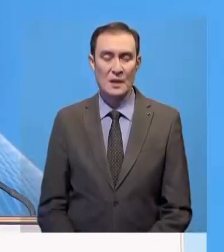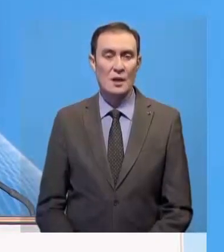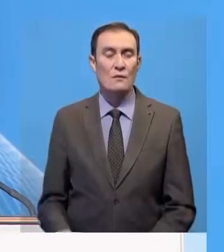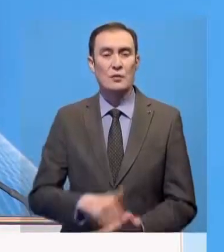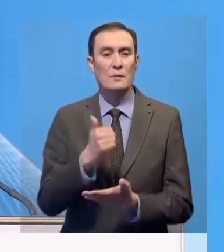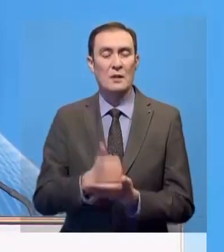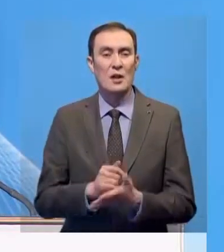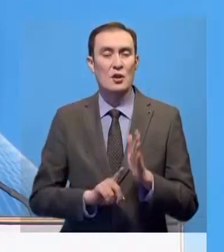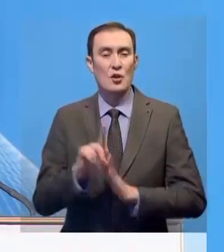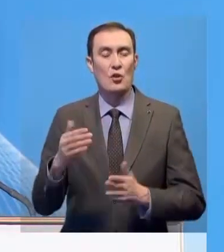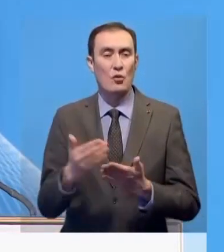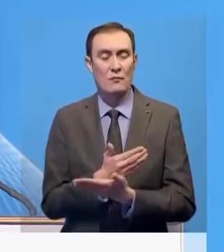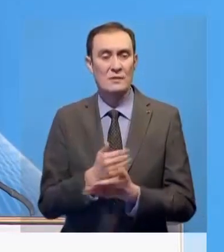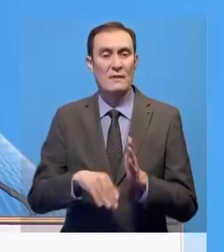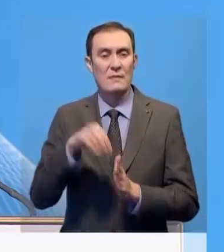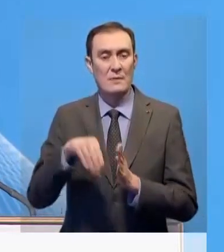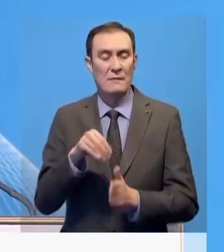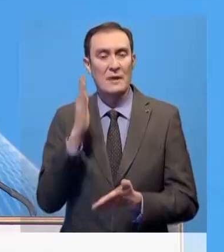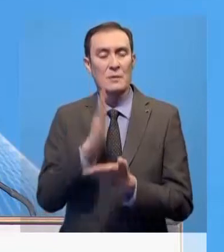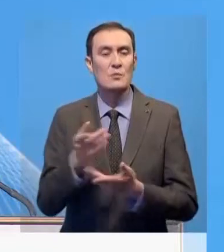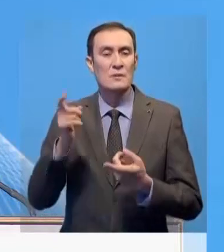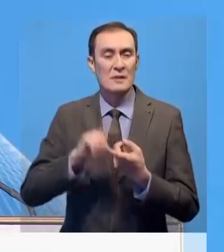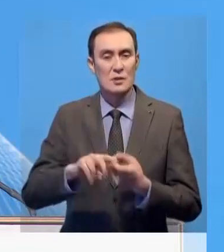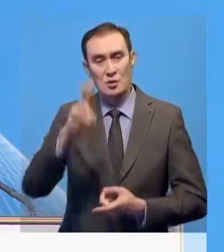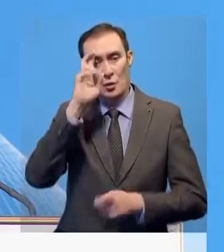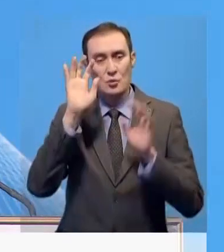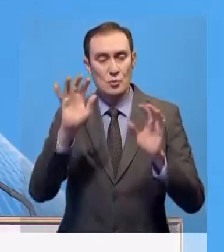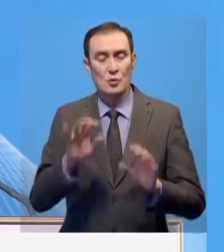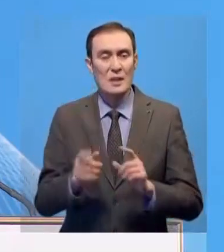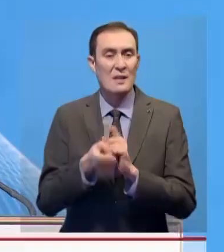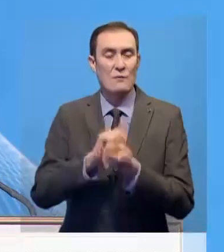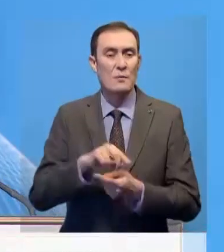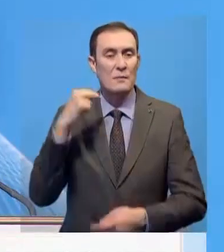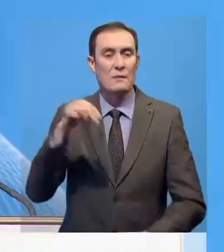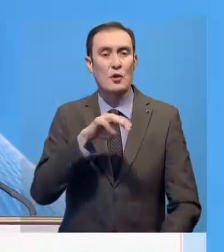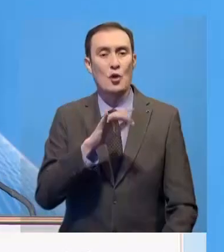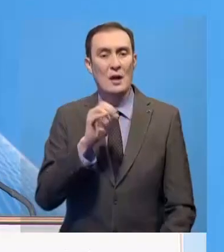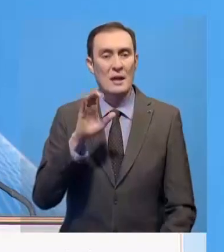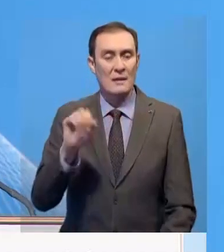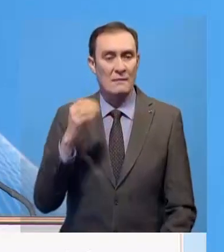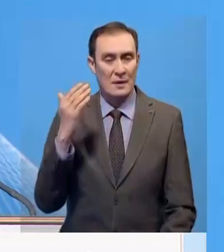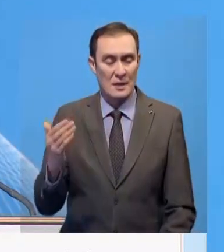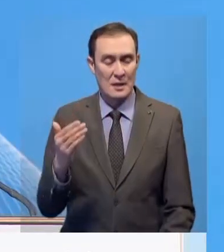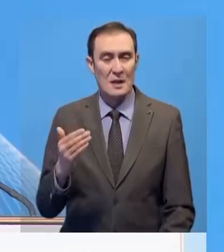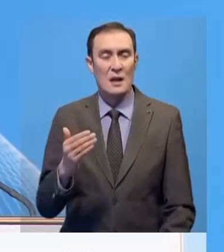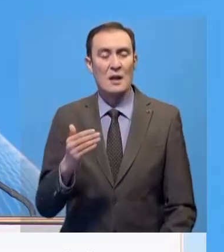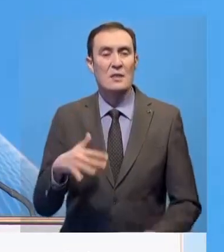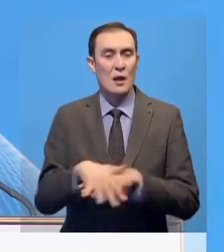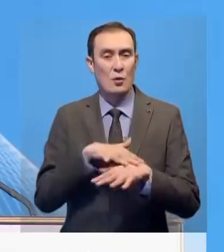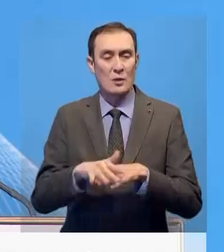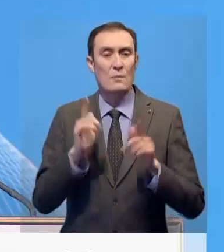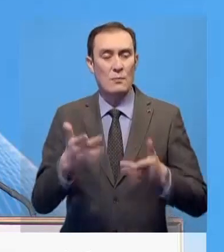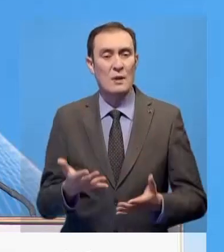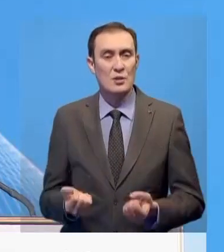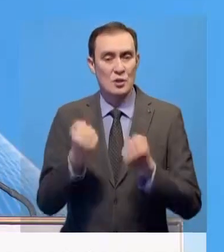Фундаментальные новшества выборного законодательства напрямую связаны с конституционной реформой президента Касым Жомарта Токаева. Всенародно поддержанные